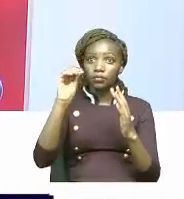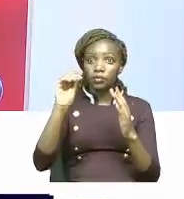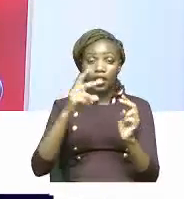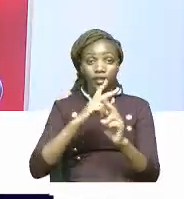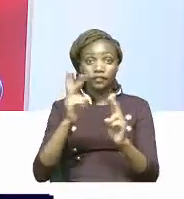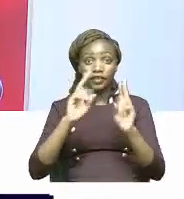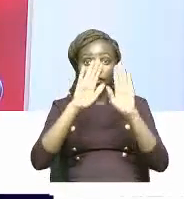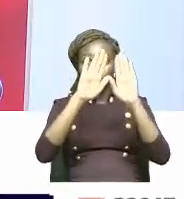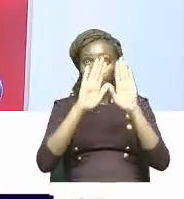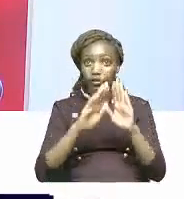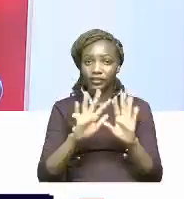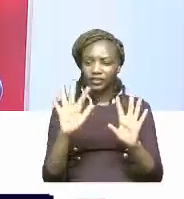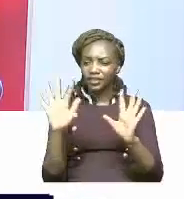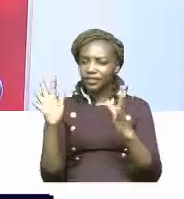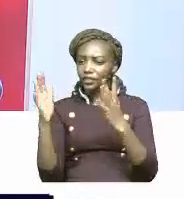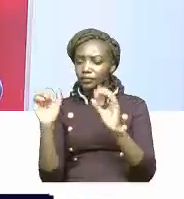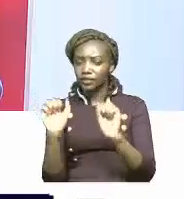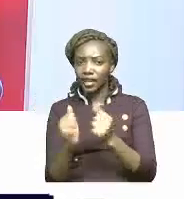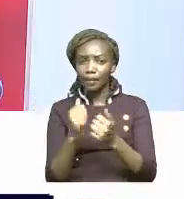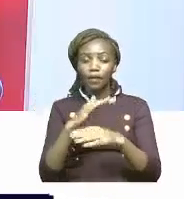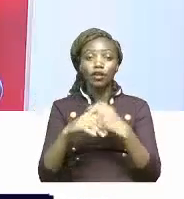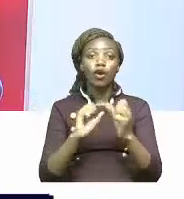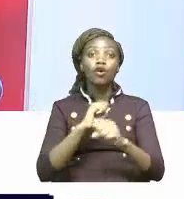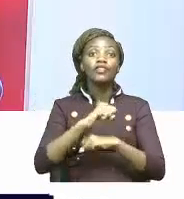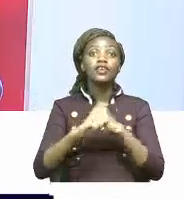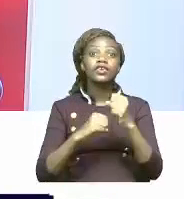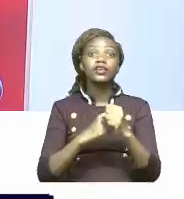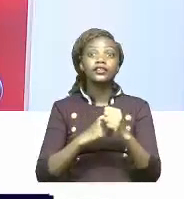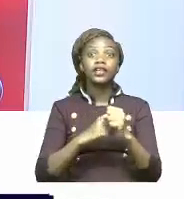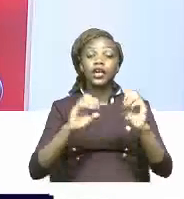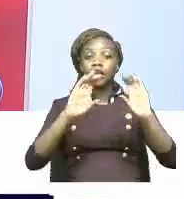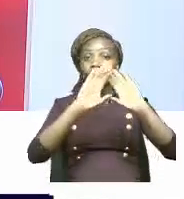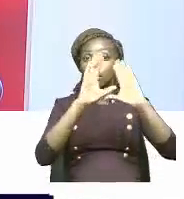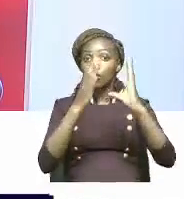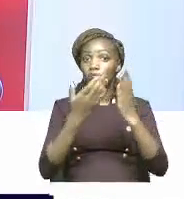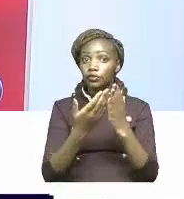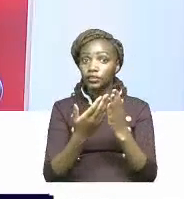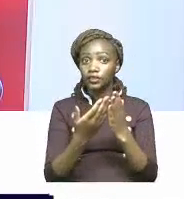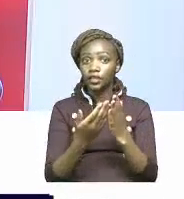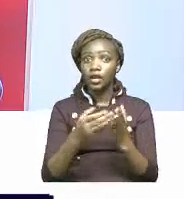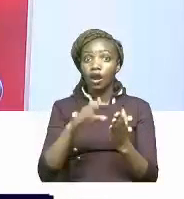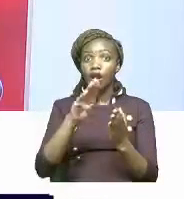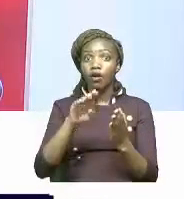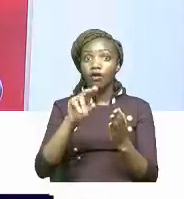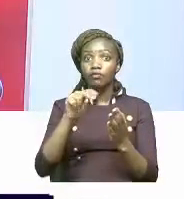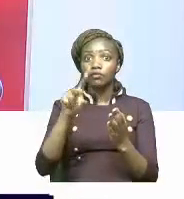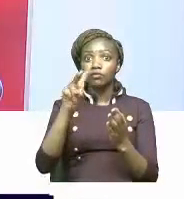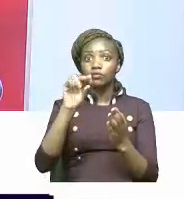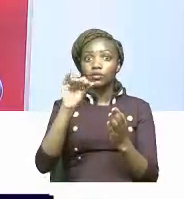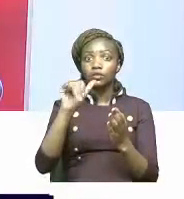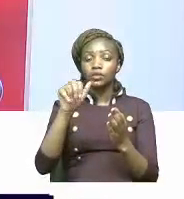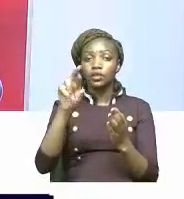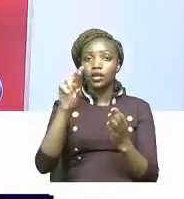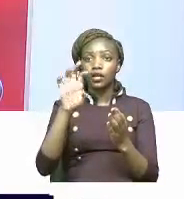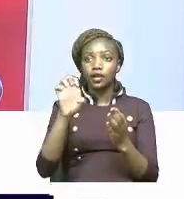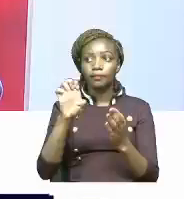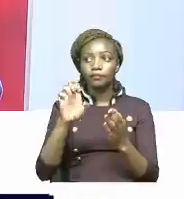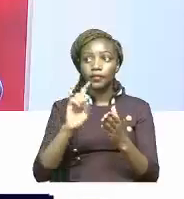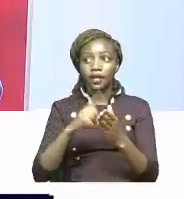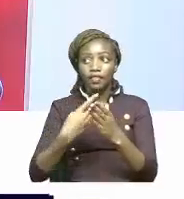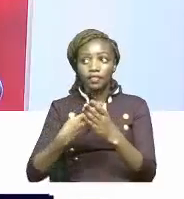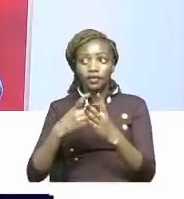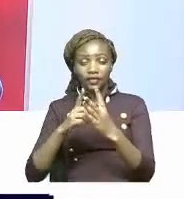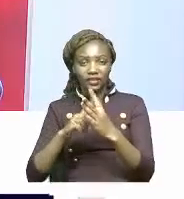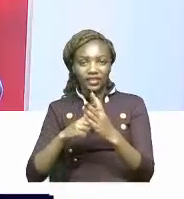ambazo husherehekewa kila mwaka katika jamii ya Bunyala eneo la Budalangi kaunti ya Busia, zikiwa zimeanzishwa yapata